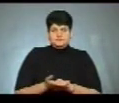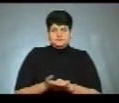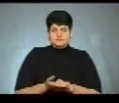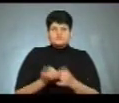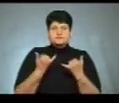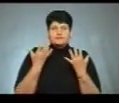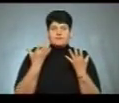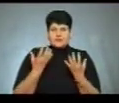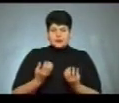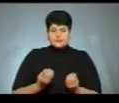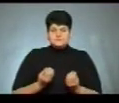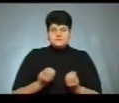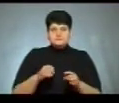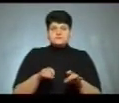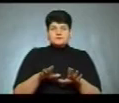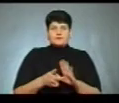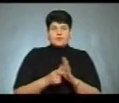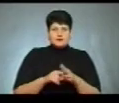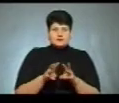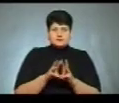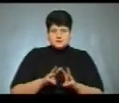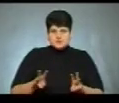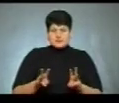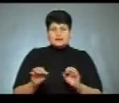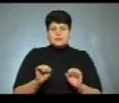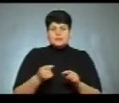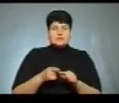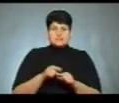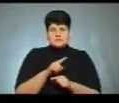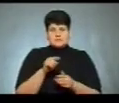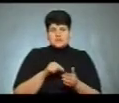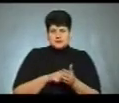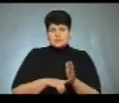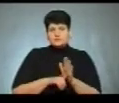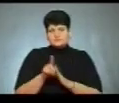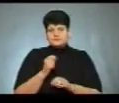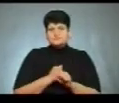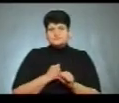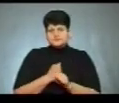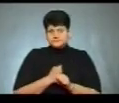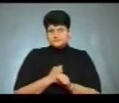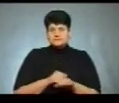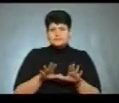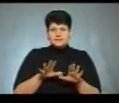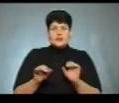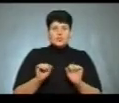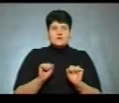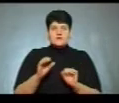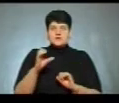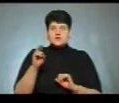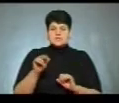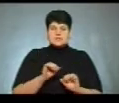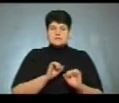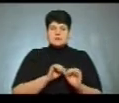на сьогоднішній день постанова Кабінету міністрів, яка регулює це питання, вступила в законну силу, і місцеві управління соціального